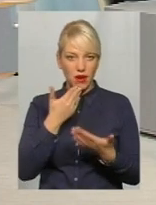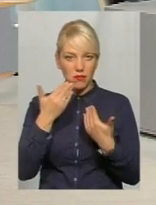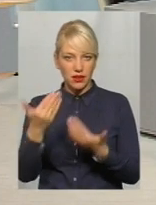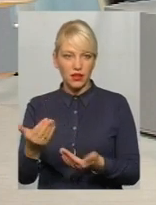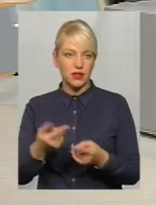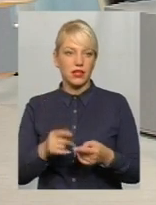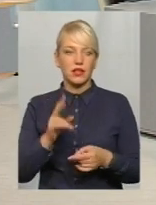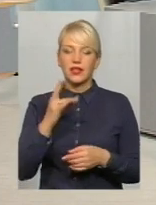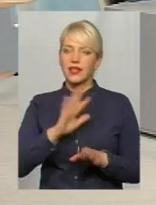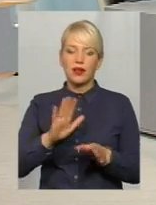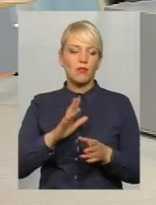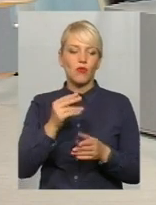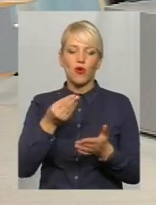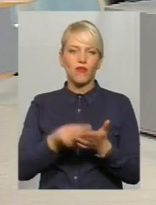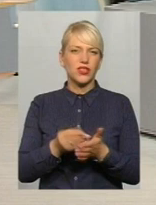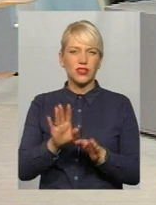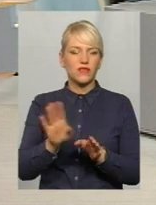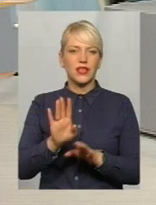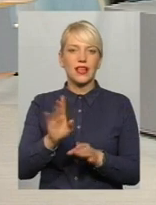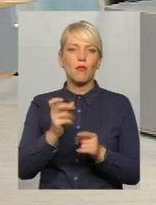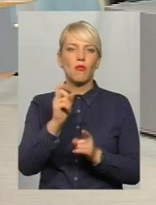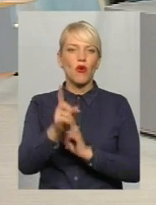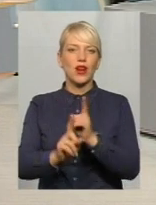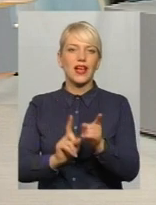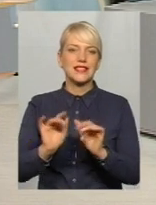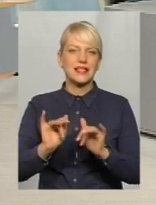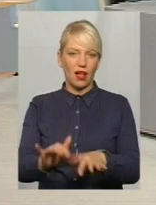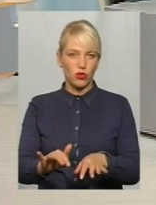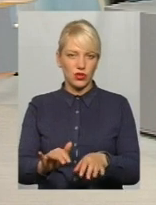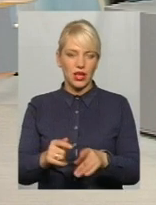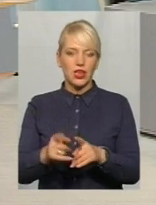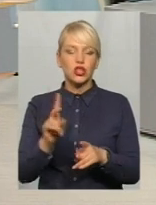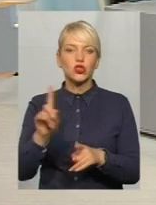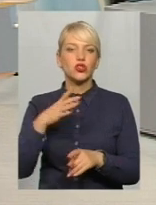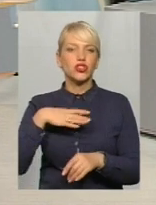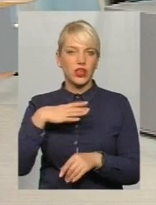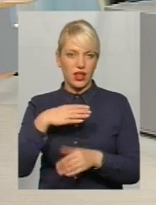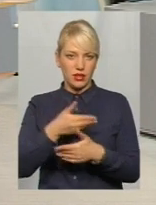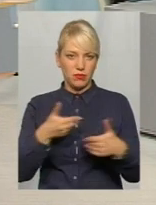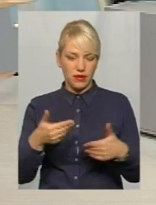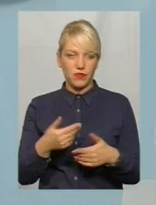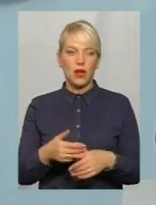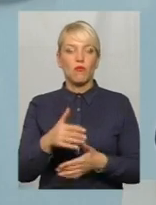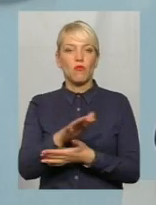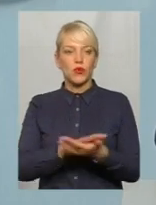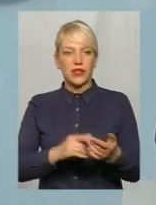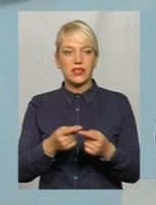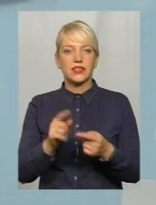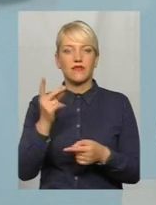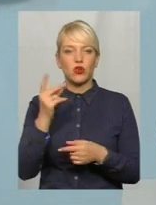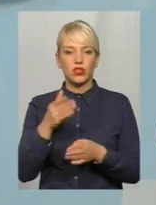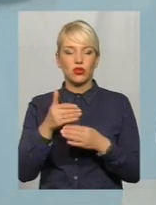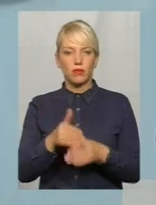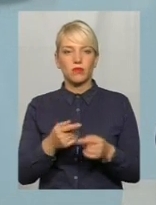про фінансування, а навіть про організаційні якісь заходи, вони не відбулись в тій мірі, які очікувалися. В подальшому це вторинна допомога,